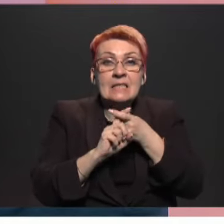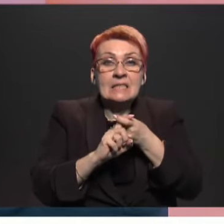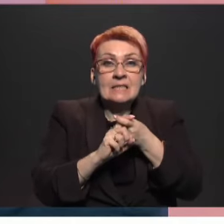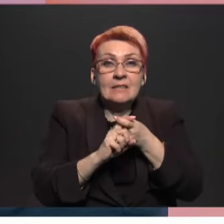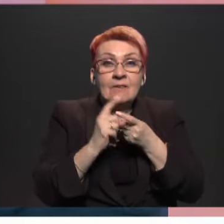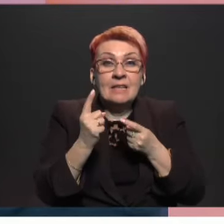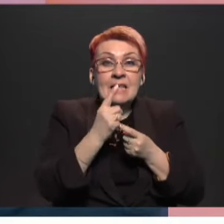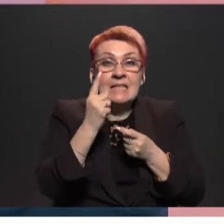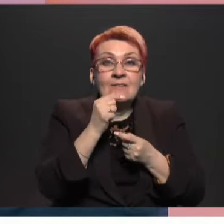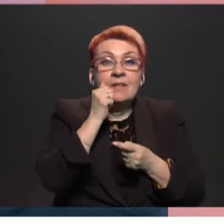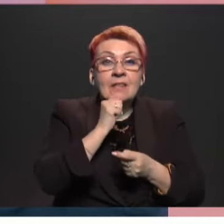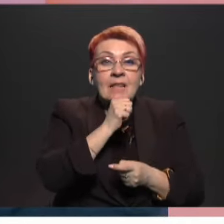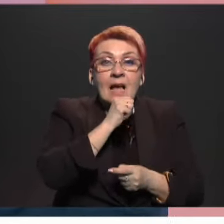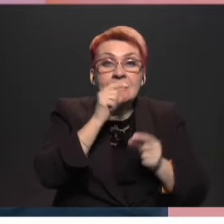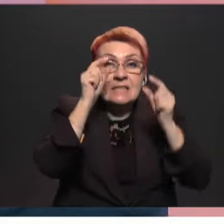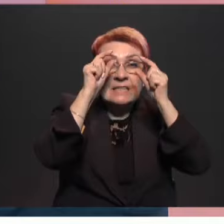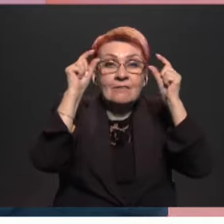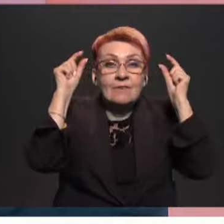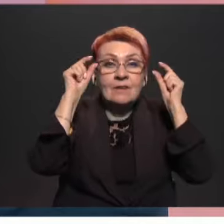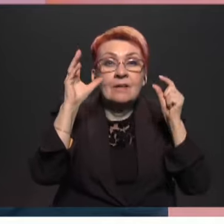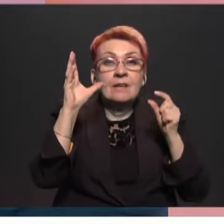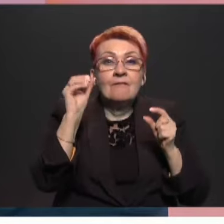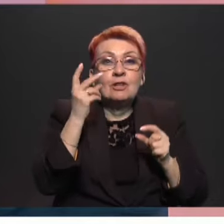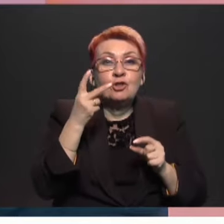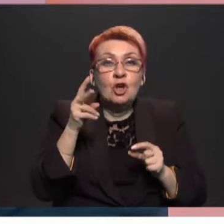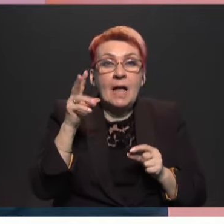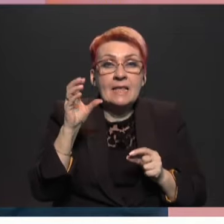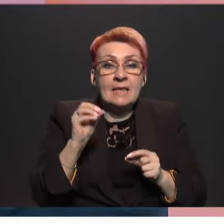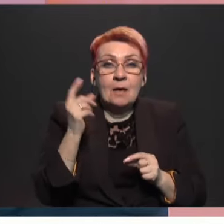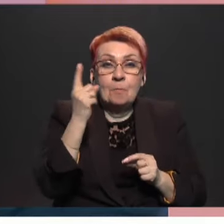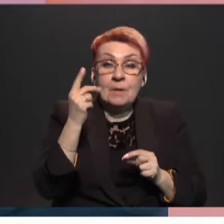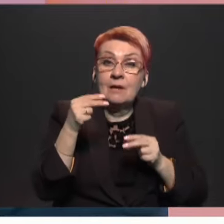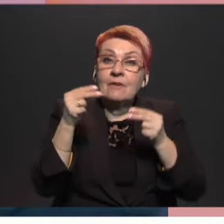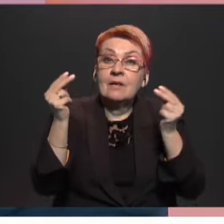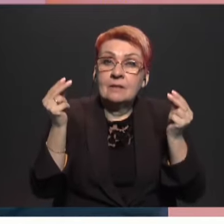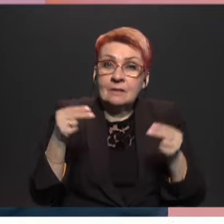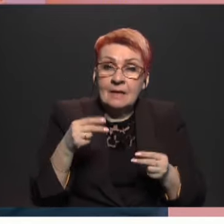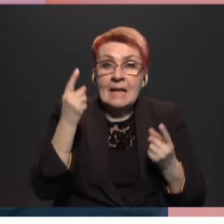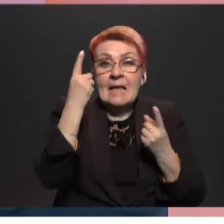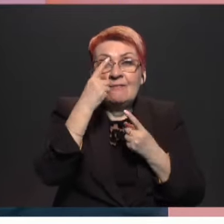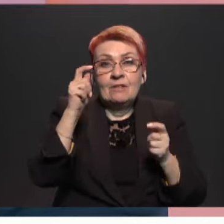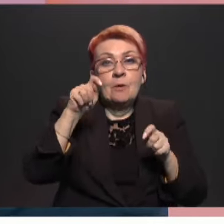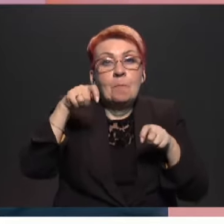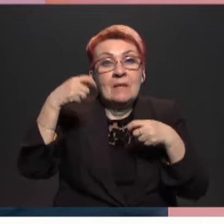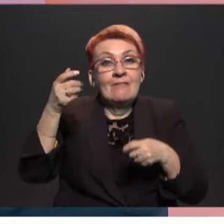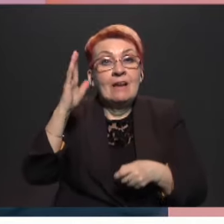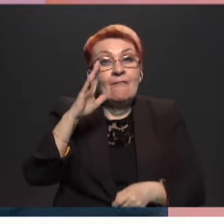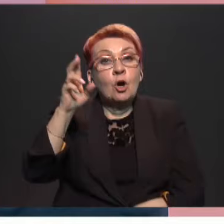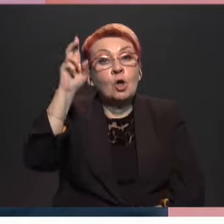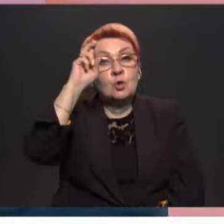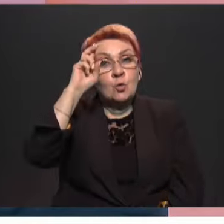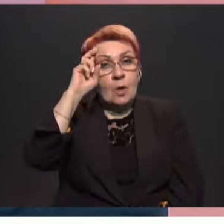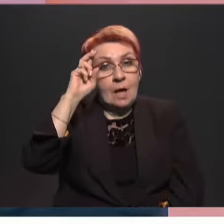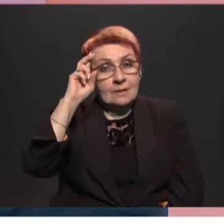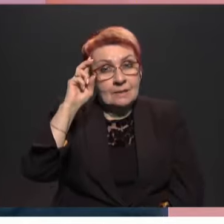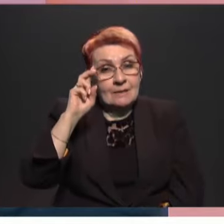таинстве венчания. Когда люди приходили, их регистрировали, информацию передавали в государство, и